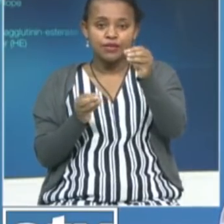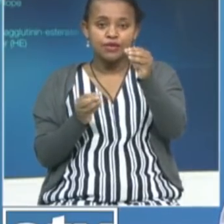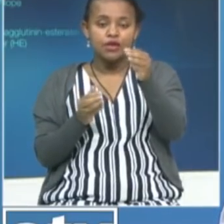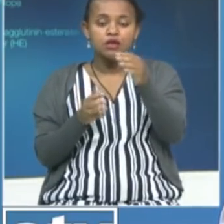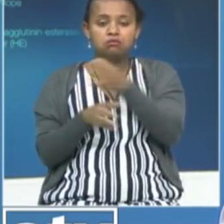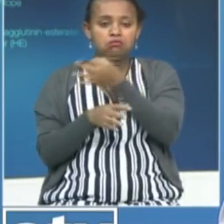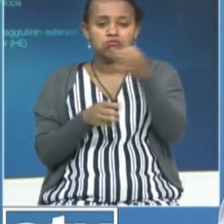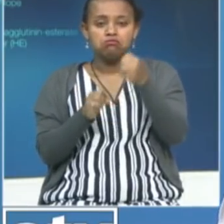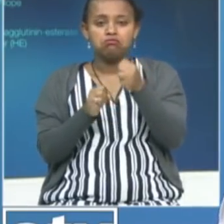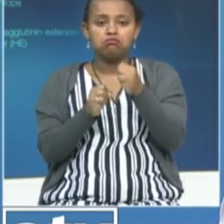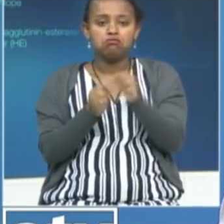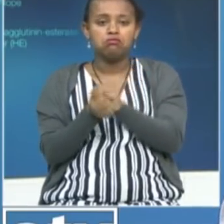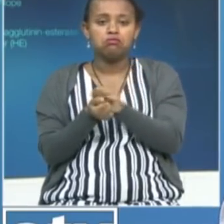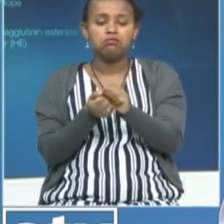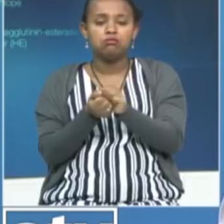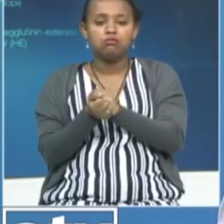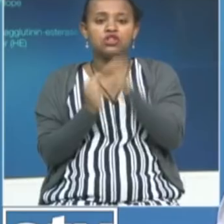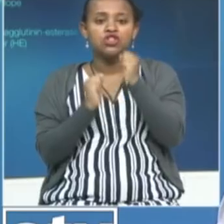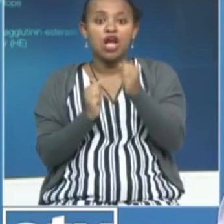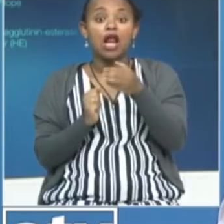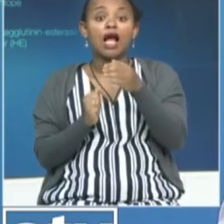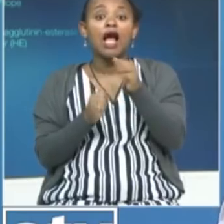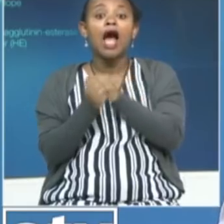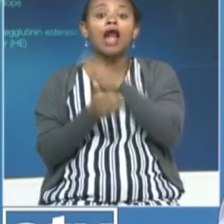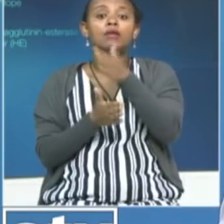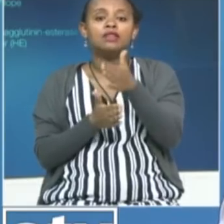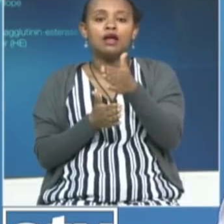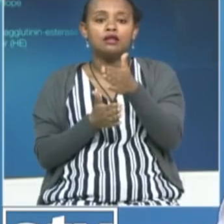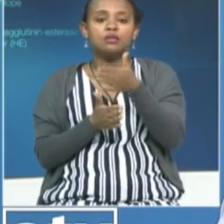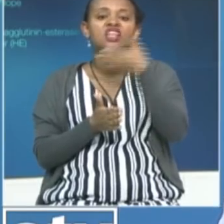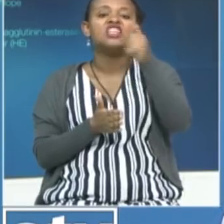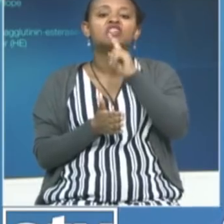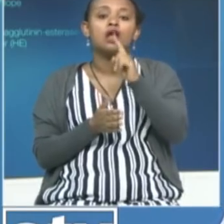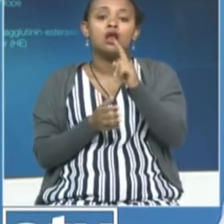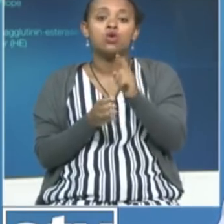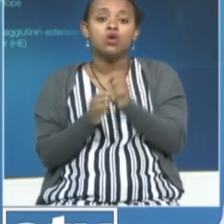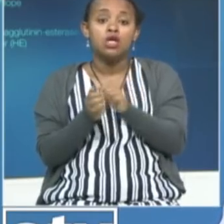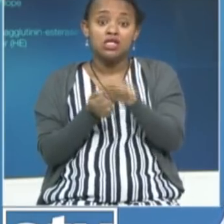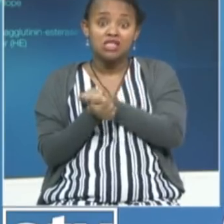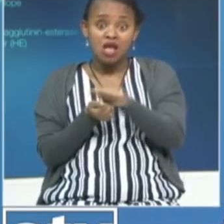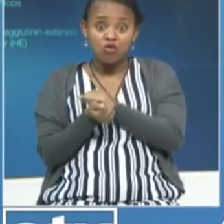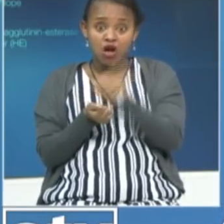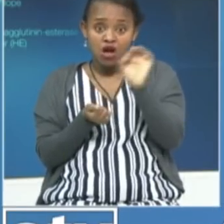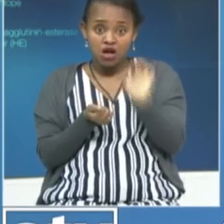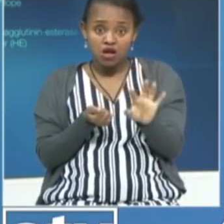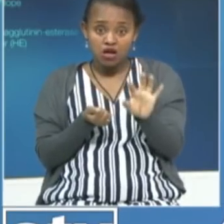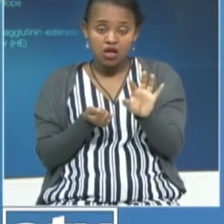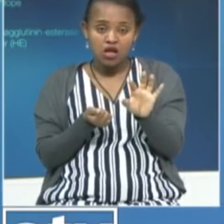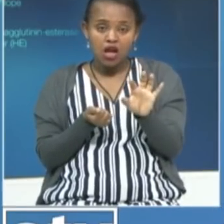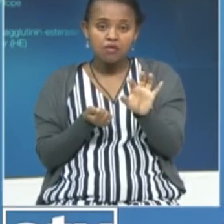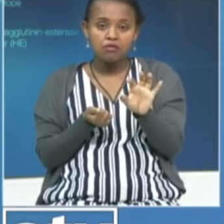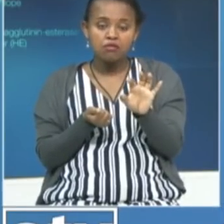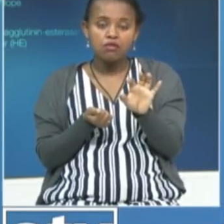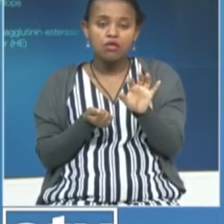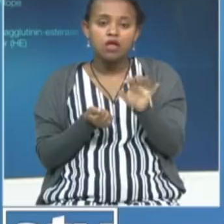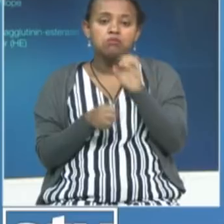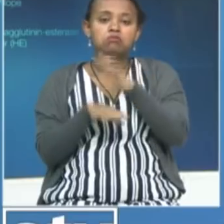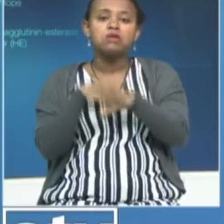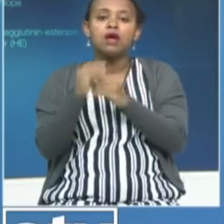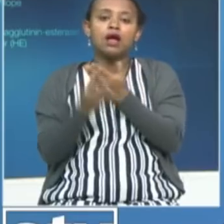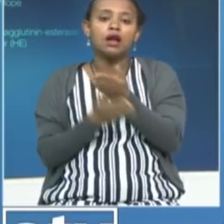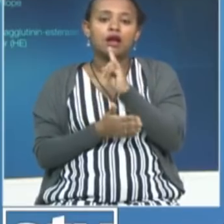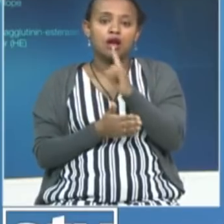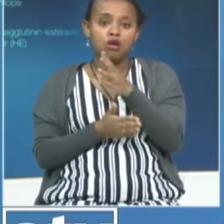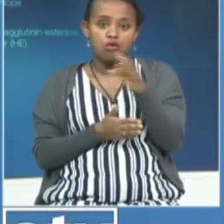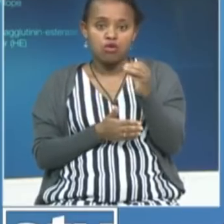መታጠብ ይችላል። እንዲሁ ካለመታጠብ የተሻለ ነው። ሳሙና አክሰስ አማራጮችን የማናገኝ ከሆነ የሚመከር ነገር